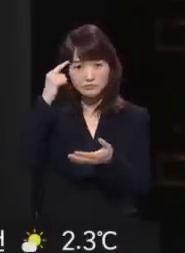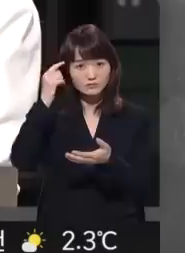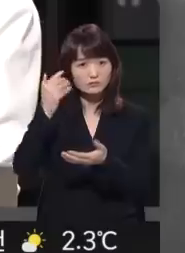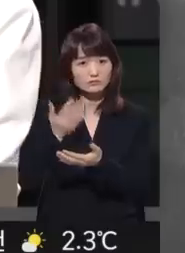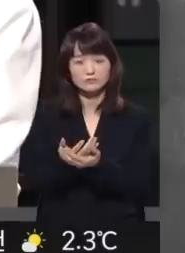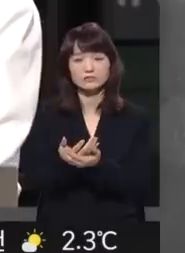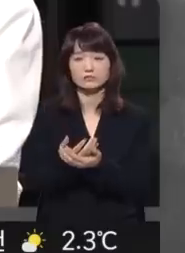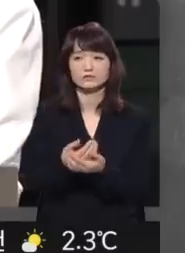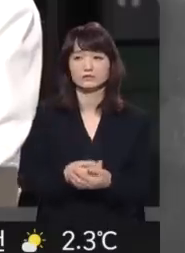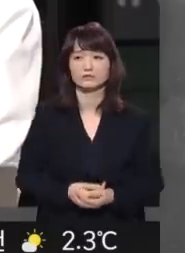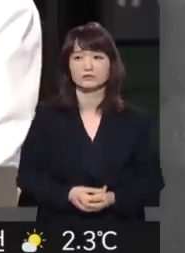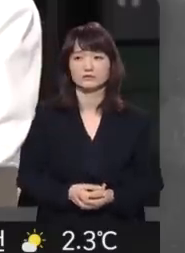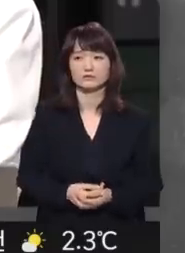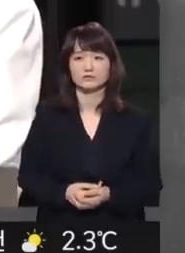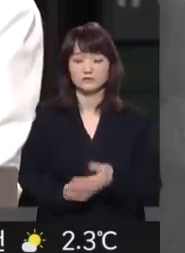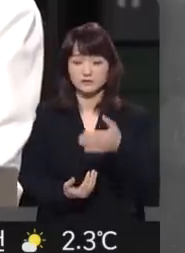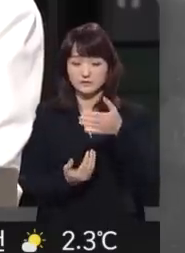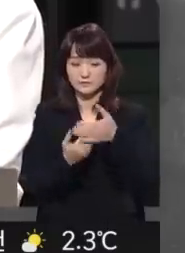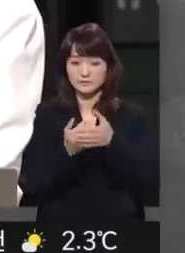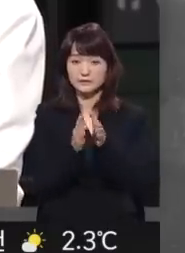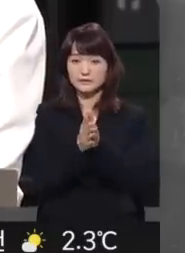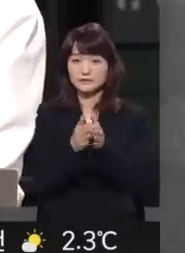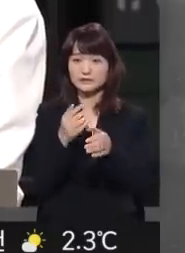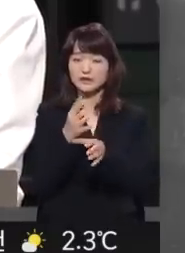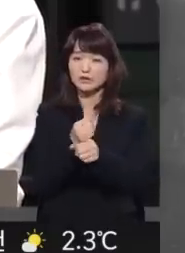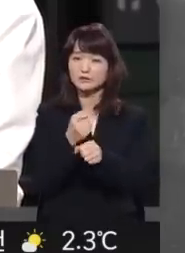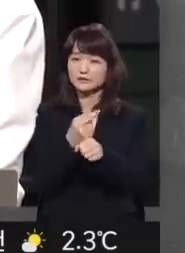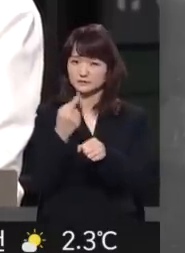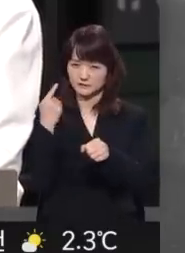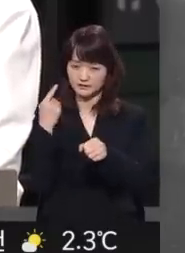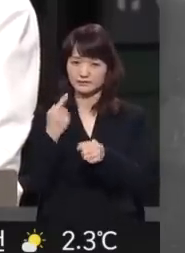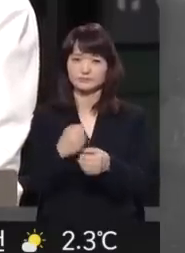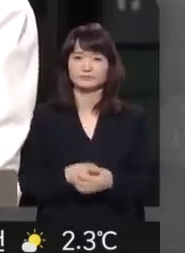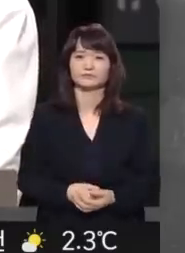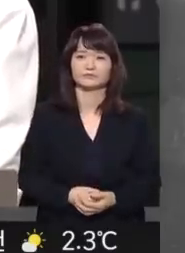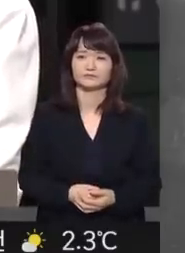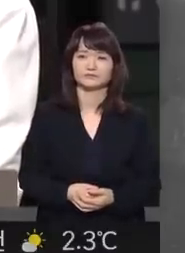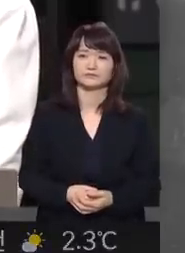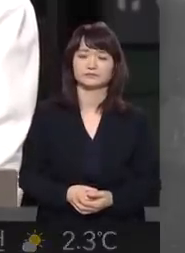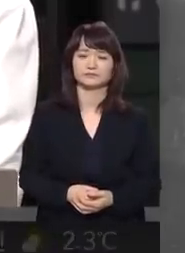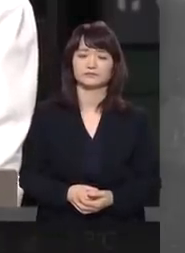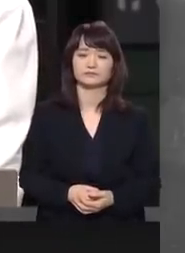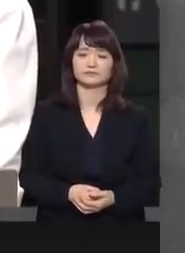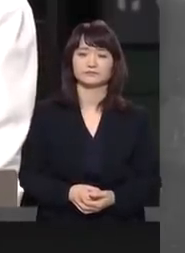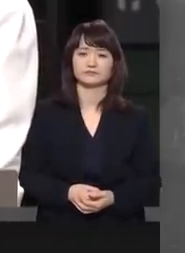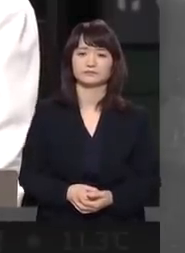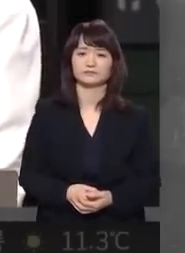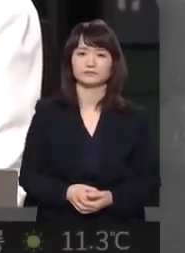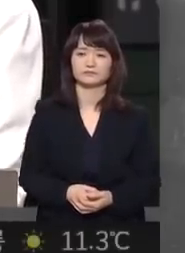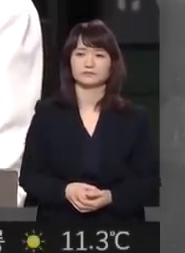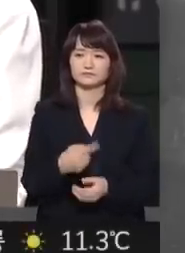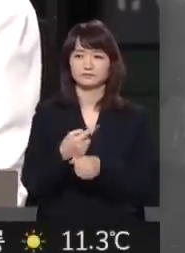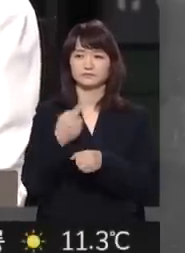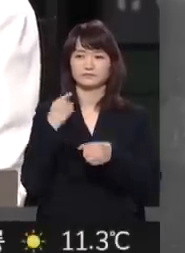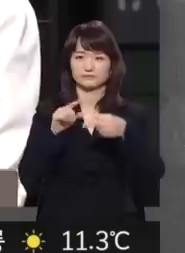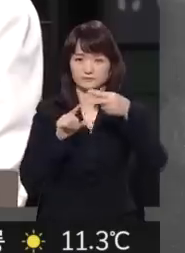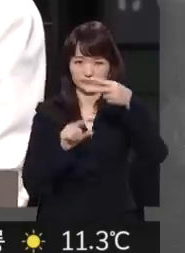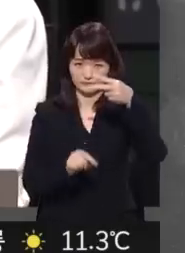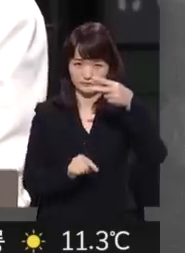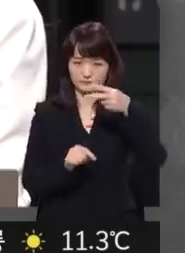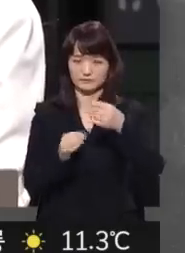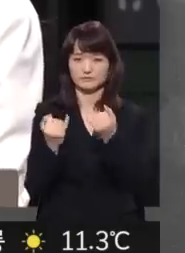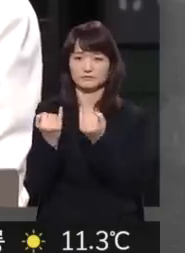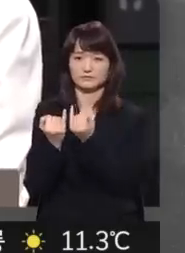충격받았습니다 물론이 발생 시점은 지난해였지만 자 좀 정리부터 해주시죠 지난해 2월이었는데요